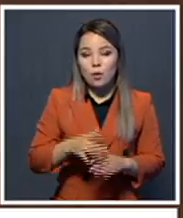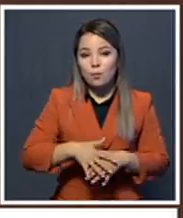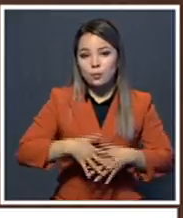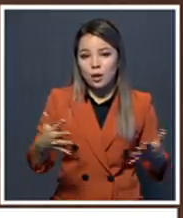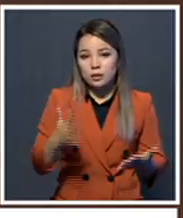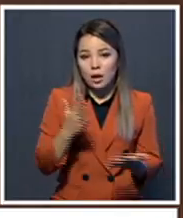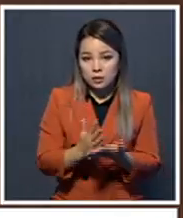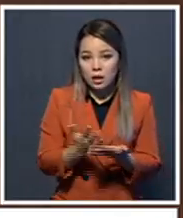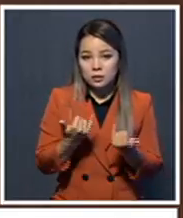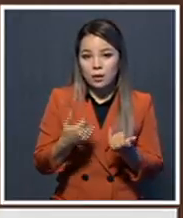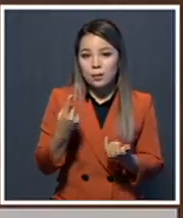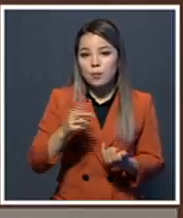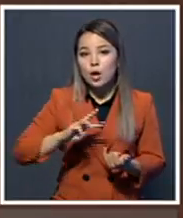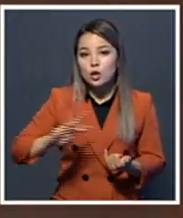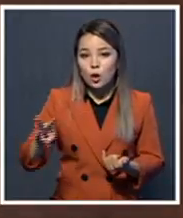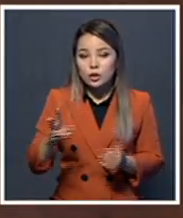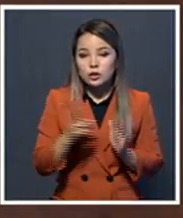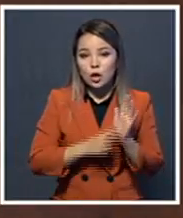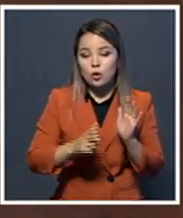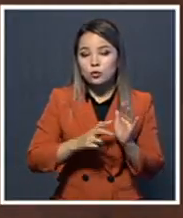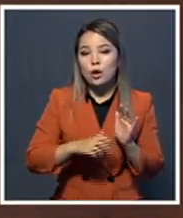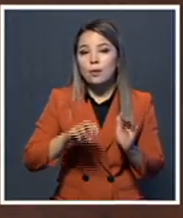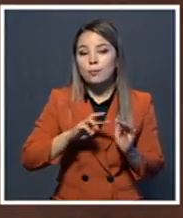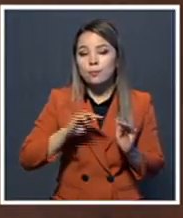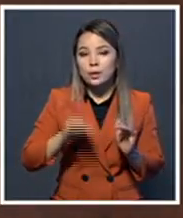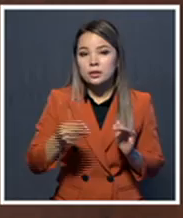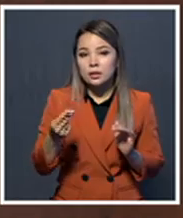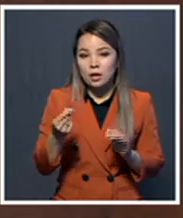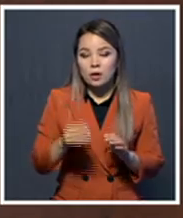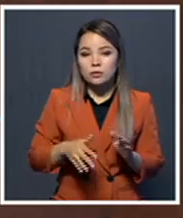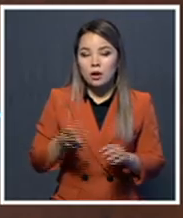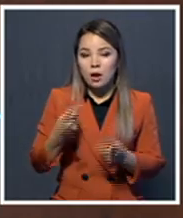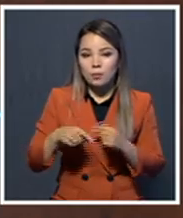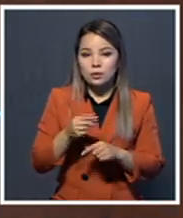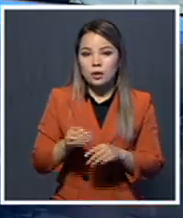Мемлекет есебіне 1 миллион 800 мың теңге қаржы өндіріліп алынсын.